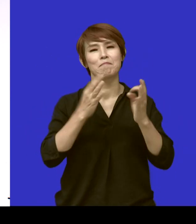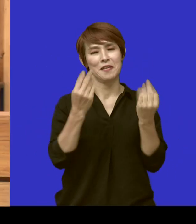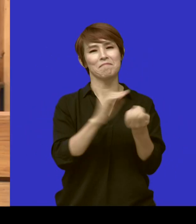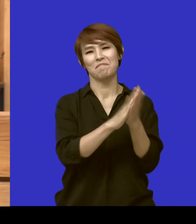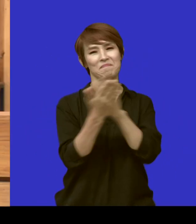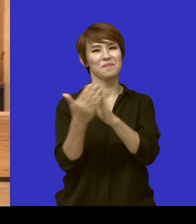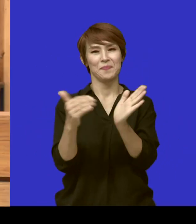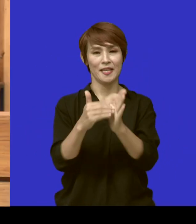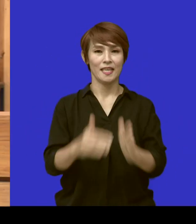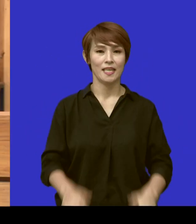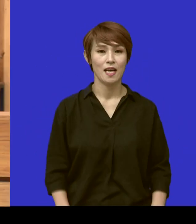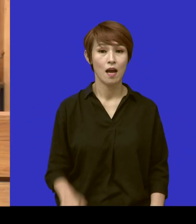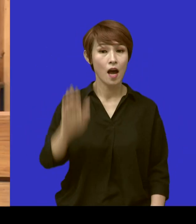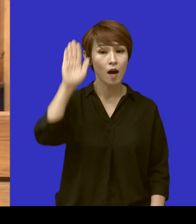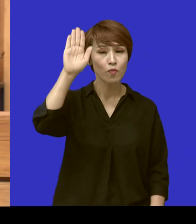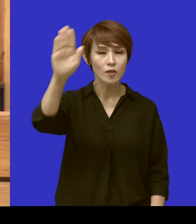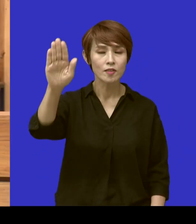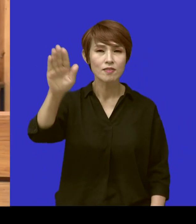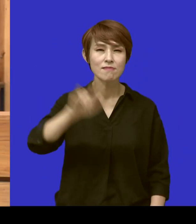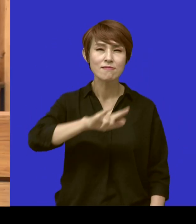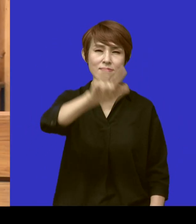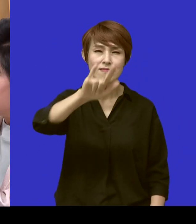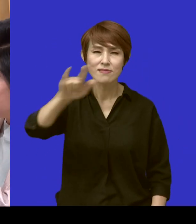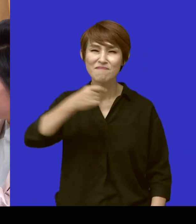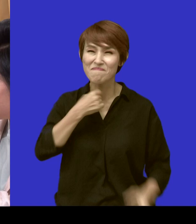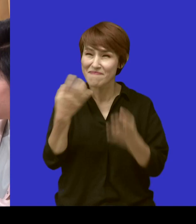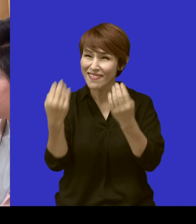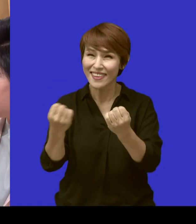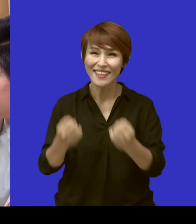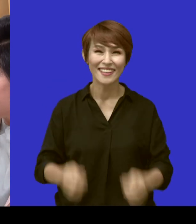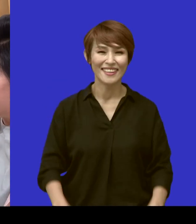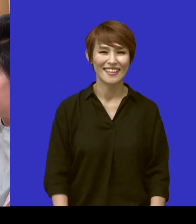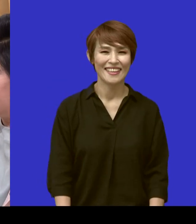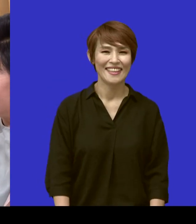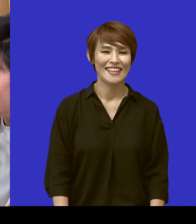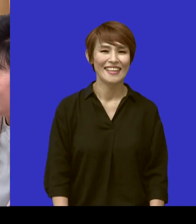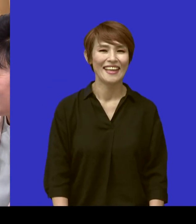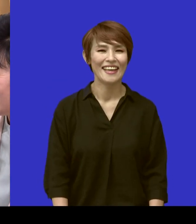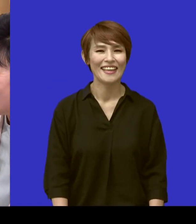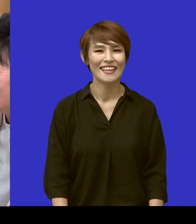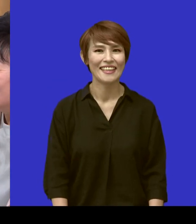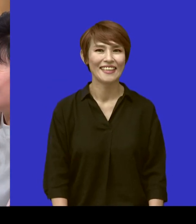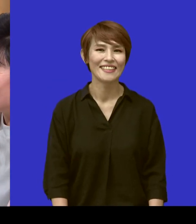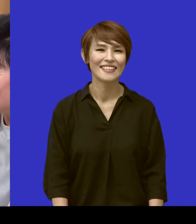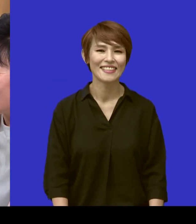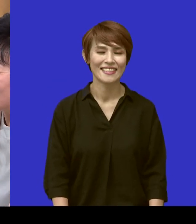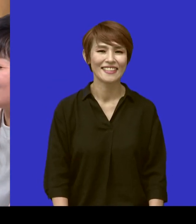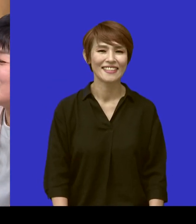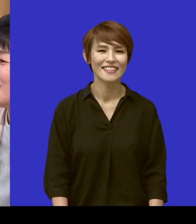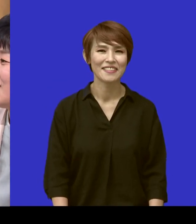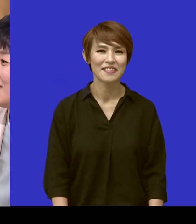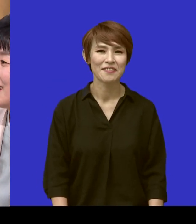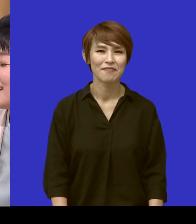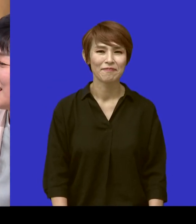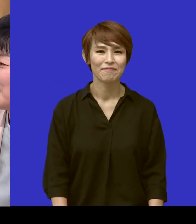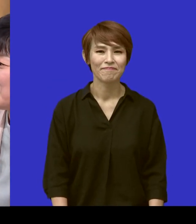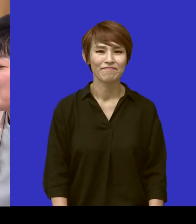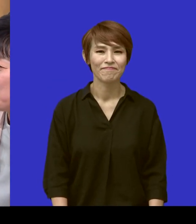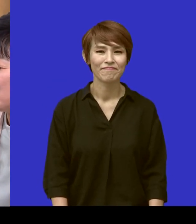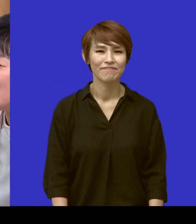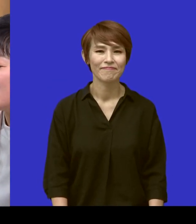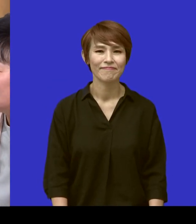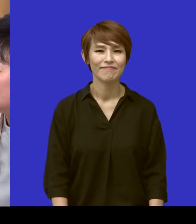네. 앞으로 가보고 싶은 곳이 많겠어요. 네. 유럽도 가고 싶고요.